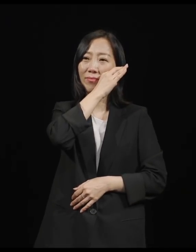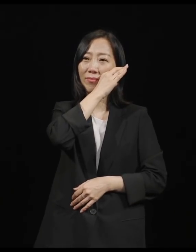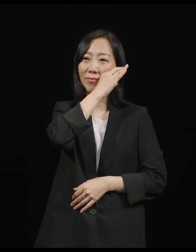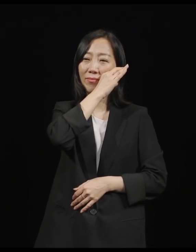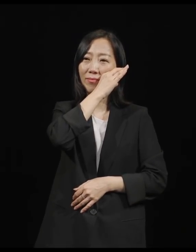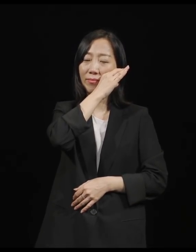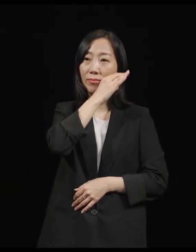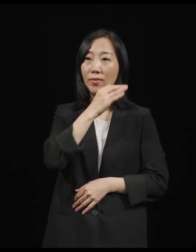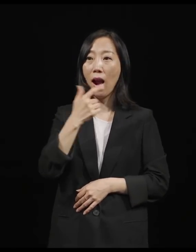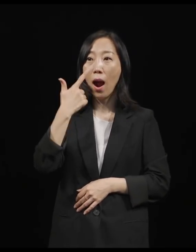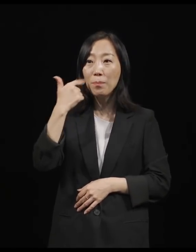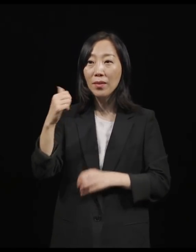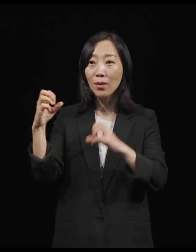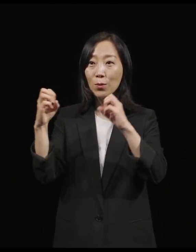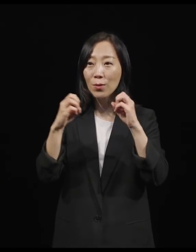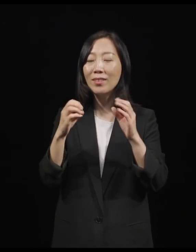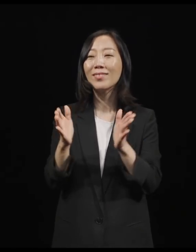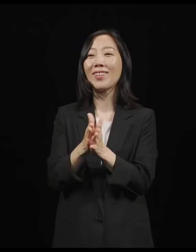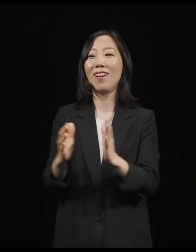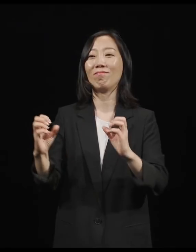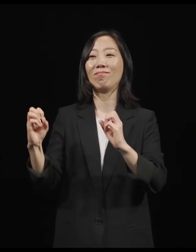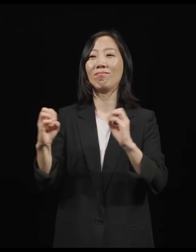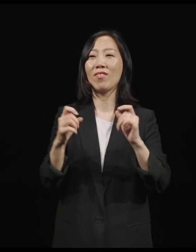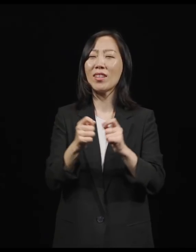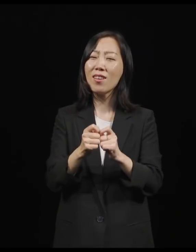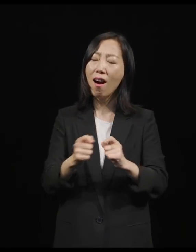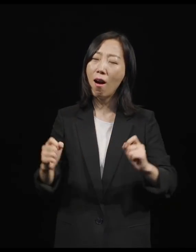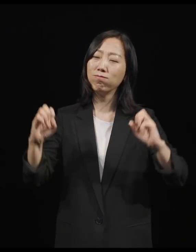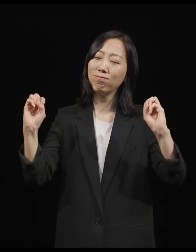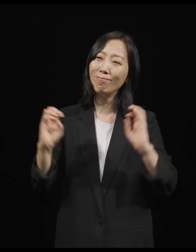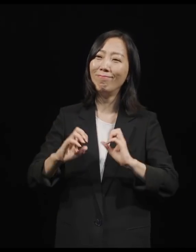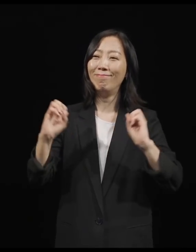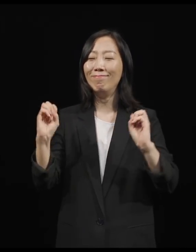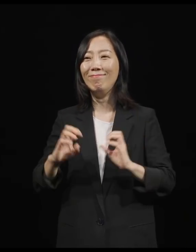그날 전 아버지와 처음으로 긴 대화의 시간을 가졌습니다.